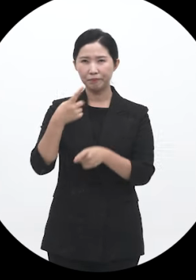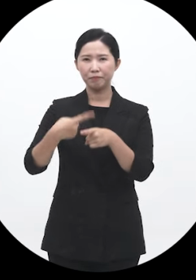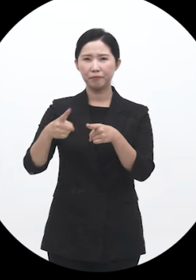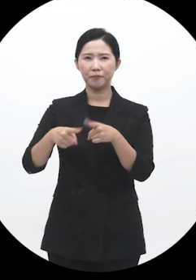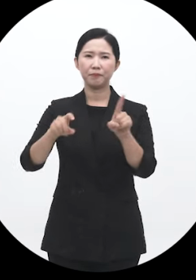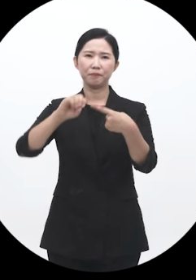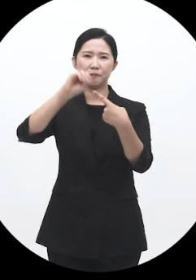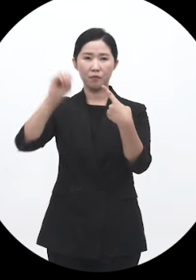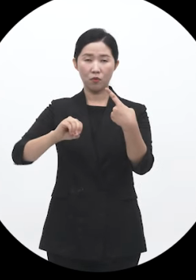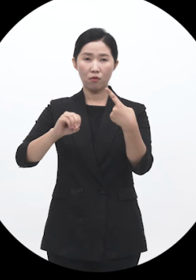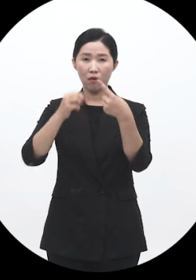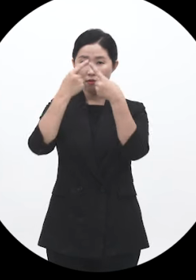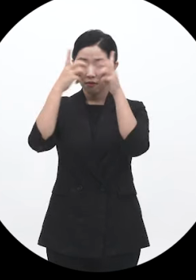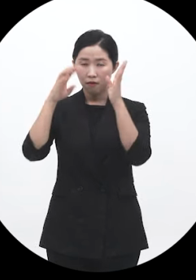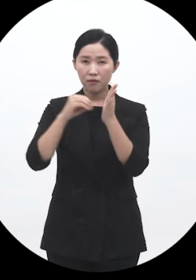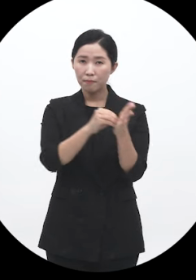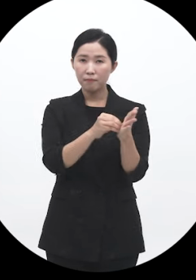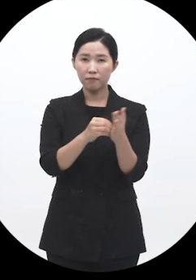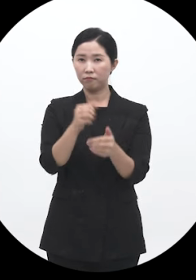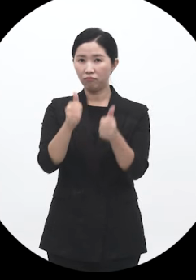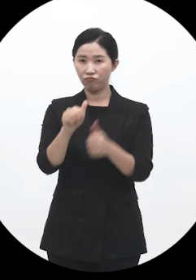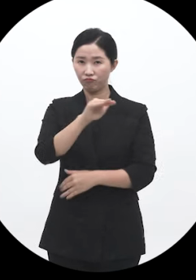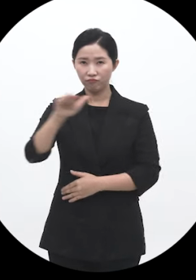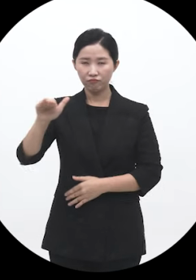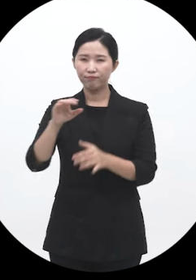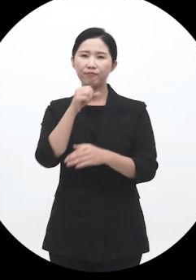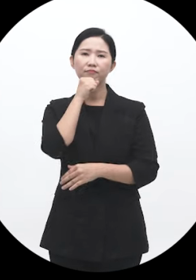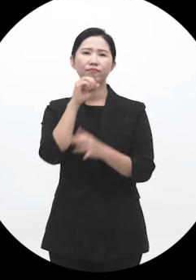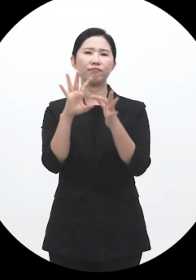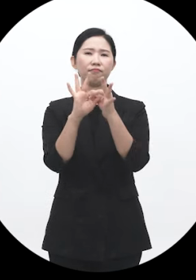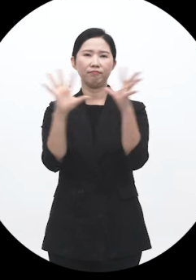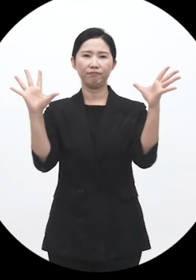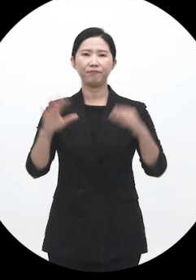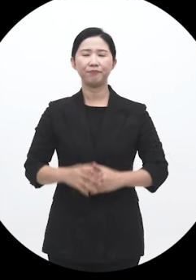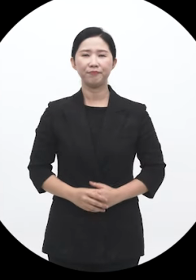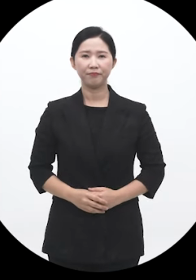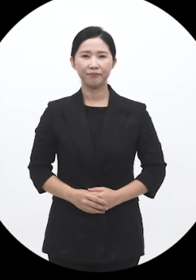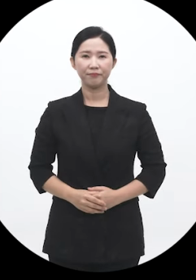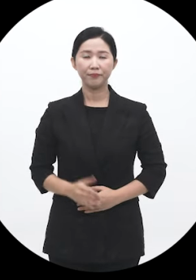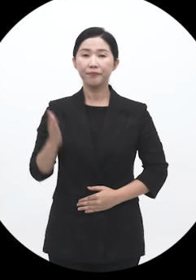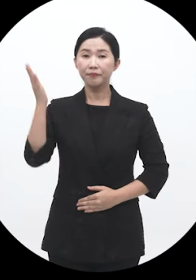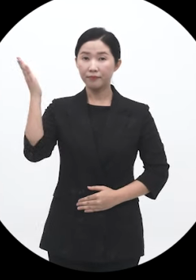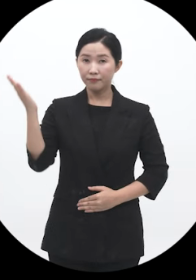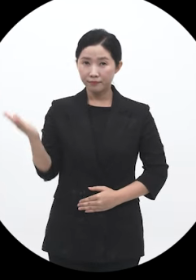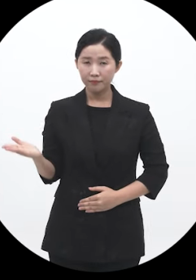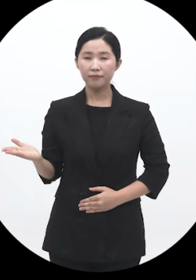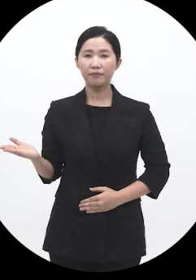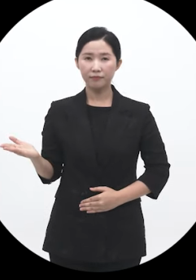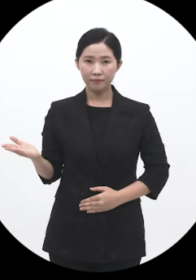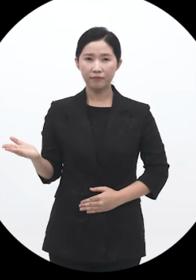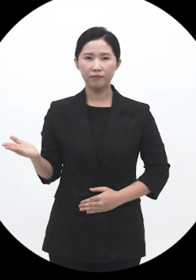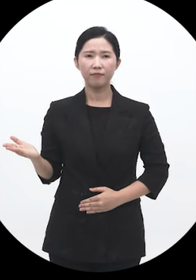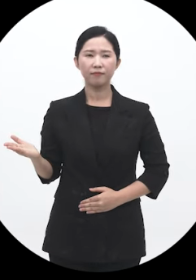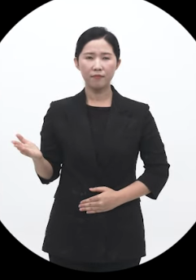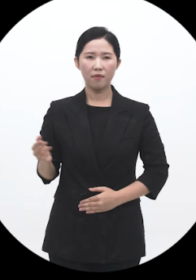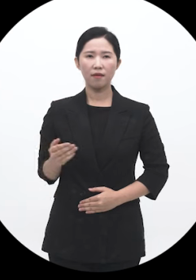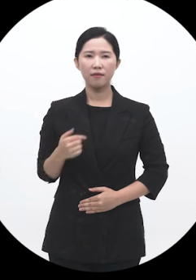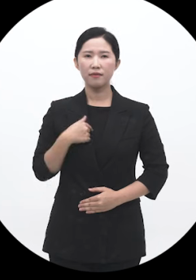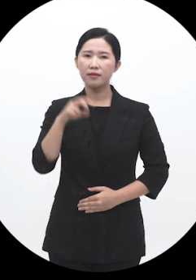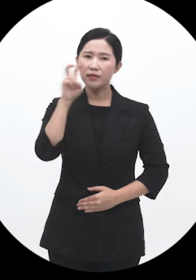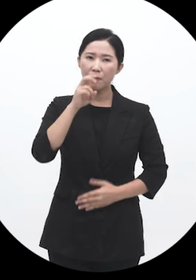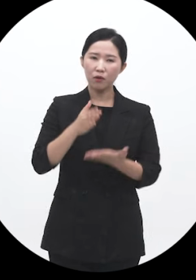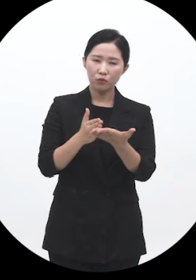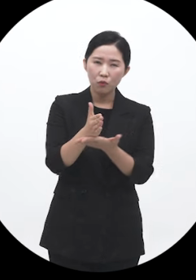최저학력 기준은 적용되지 않습니다. 오른쪽 표에 보시는 바와 같이 세부 전공별로